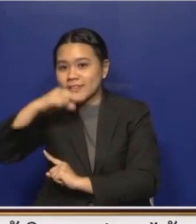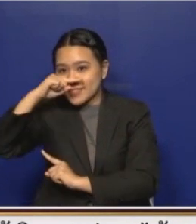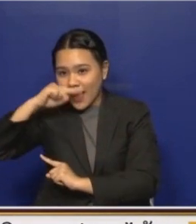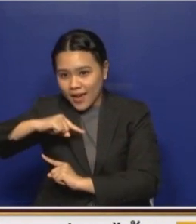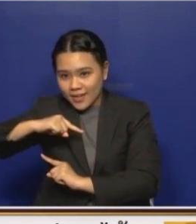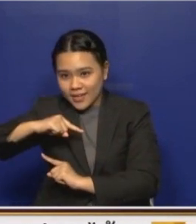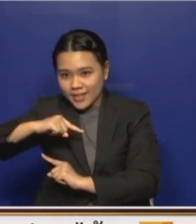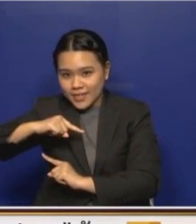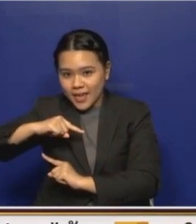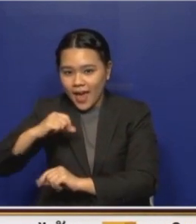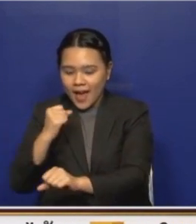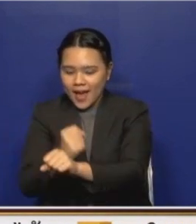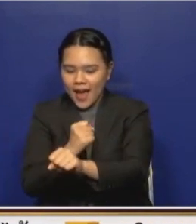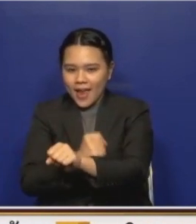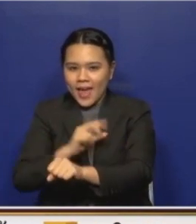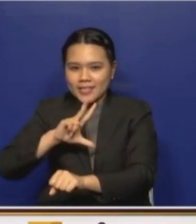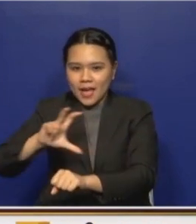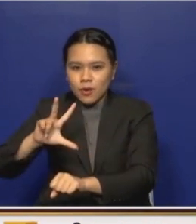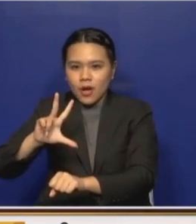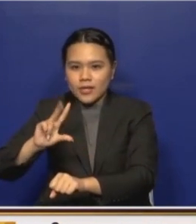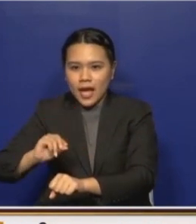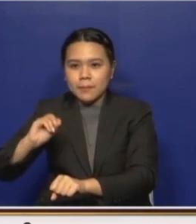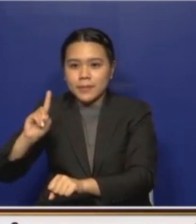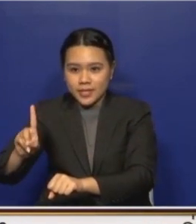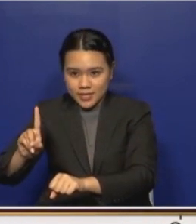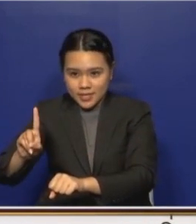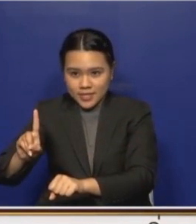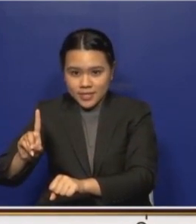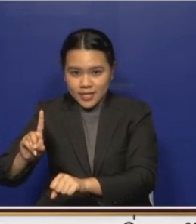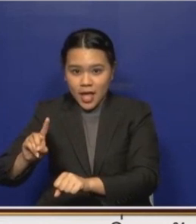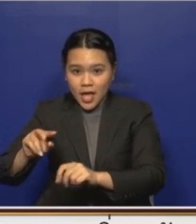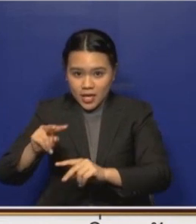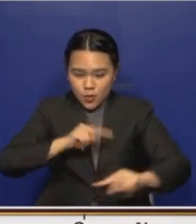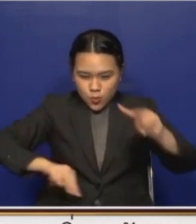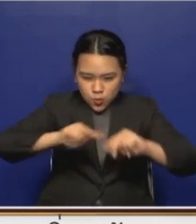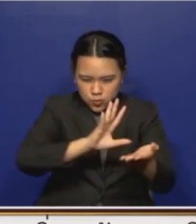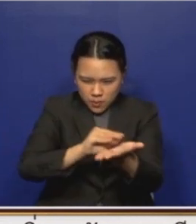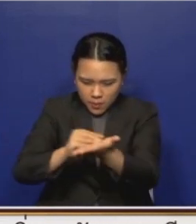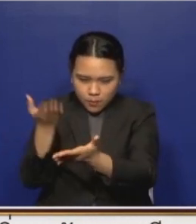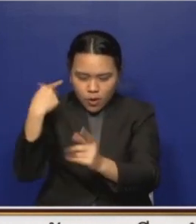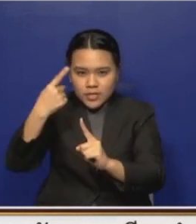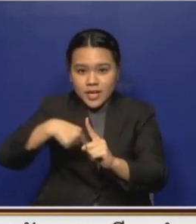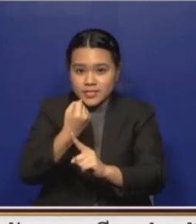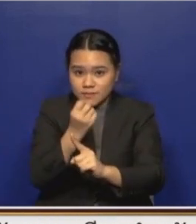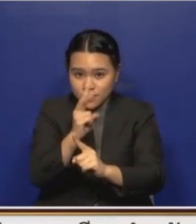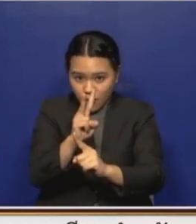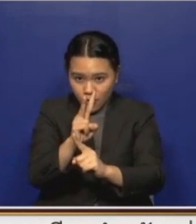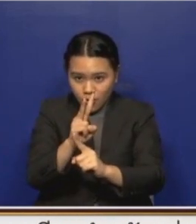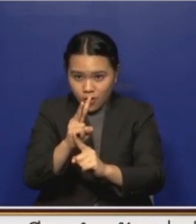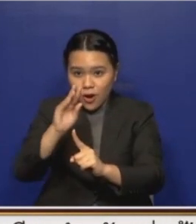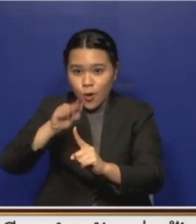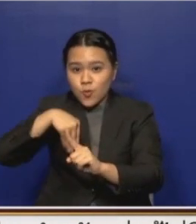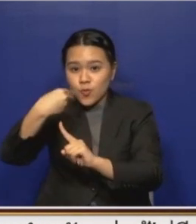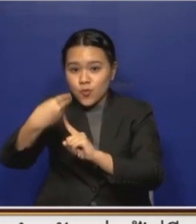าท25ฮะสอสอที่นั่งใกล้ๆนี้พยายามจะชูกล้วยครับท่านประธานเขาอยาก